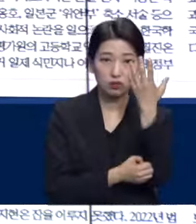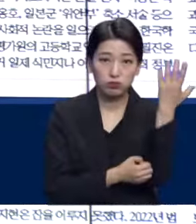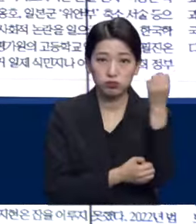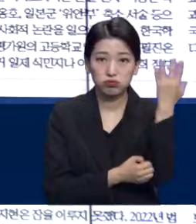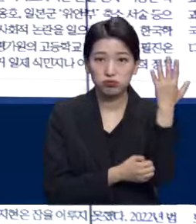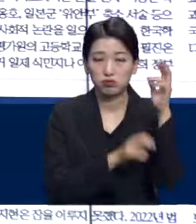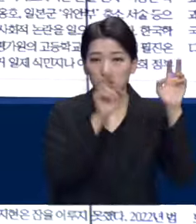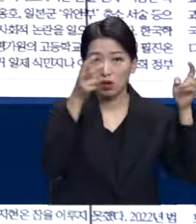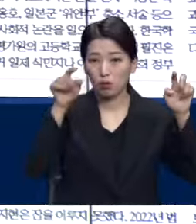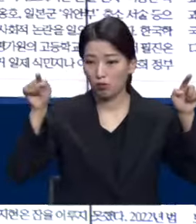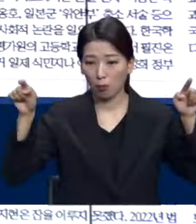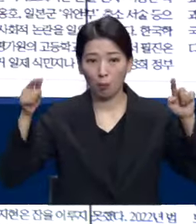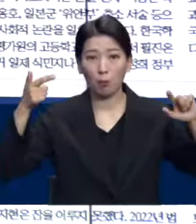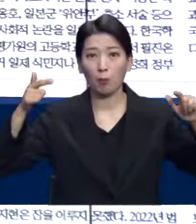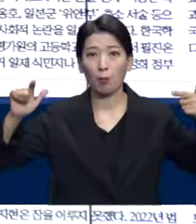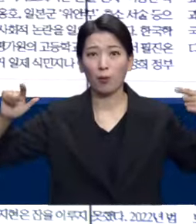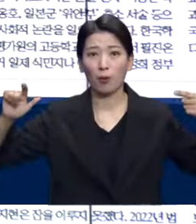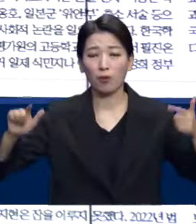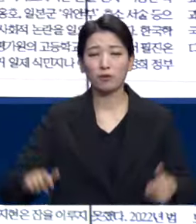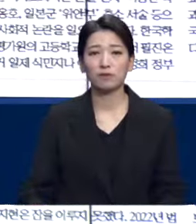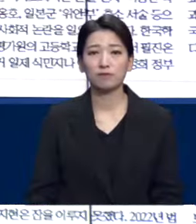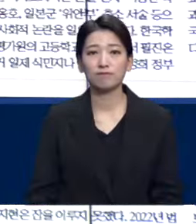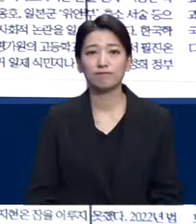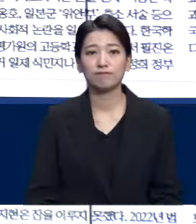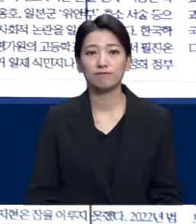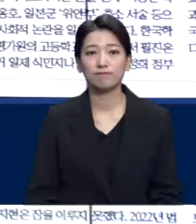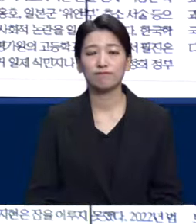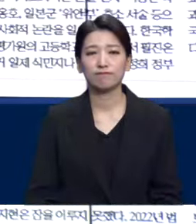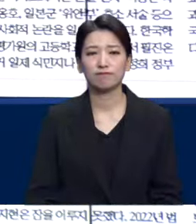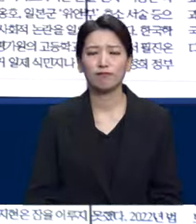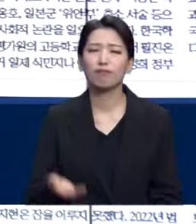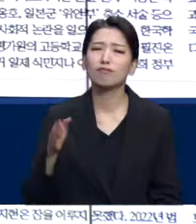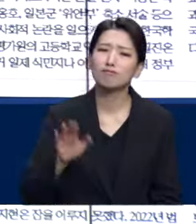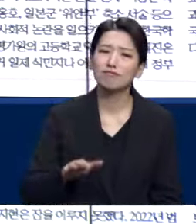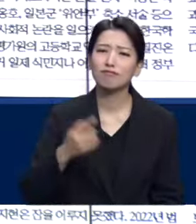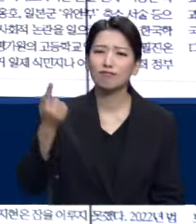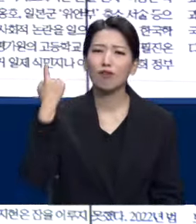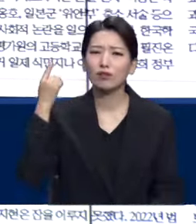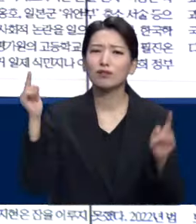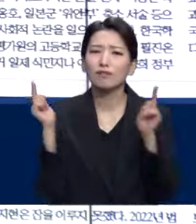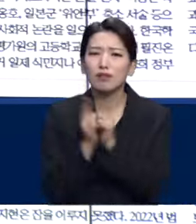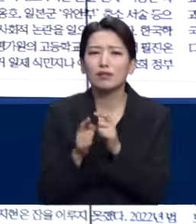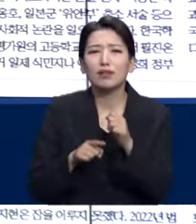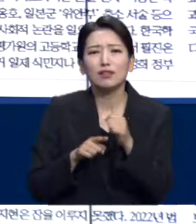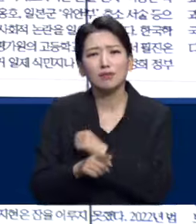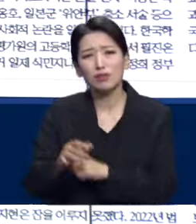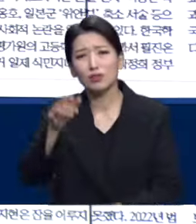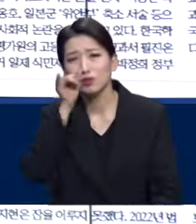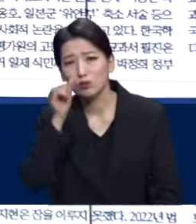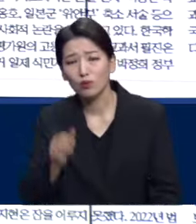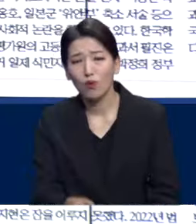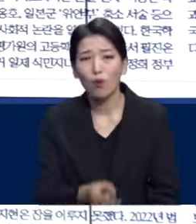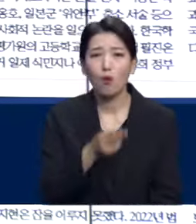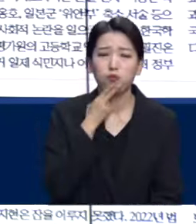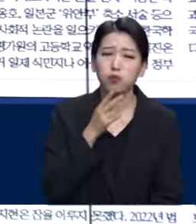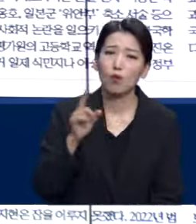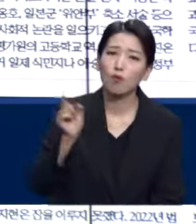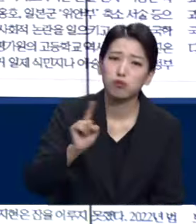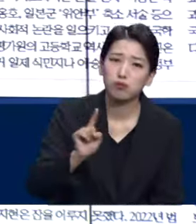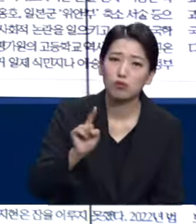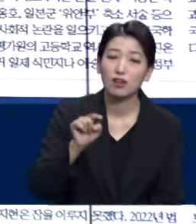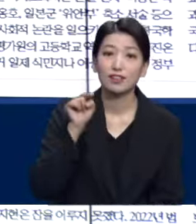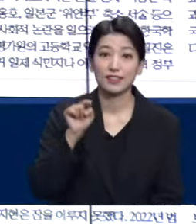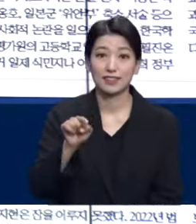대체 그럼 어제 있었던 이 여야 대표 회담은 물꼬를 텄다는 건지 빈손이라는 건지 그 얘기를 잠시